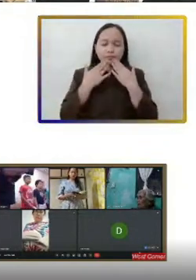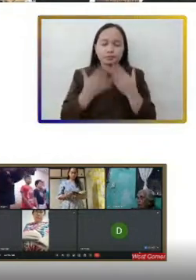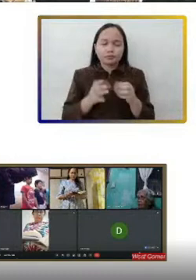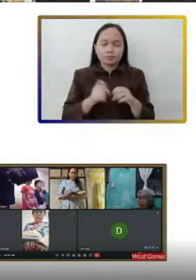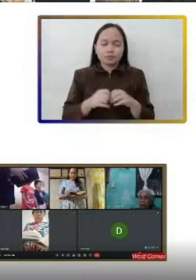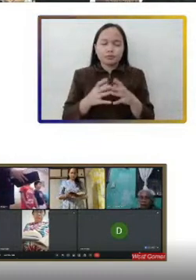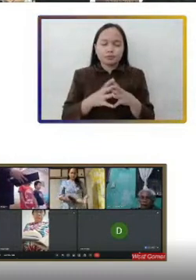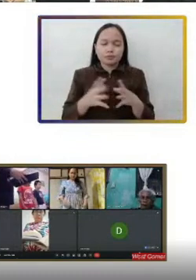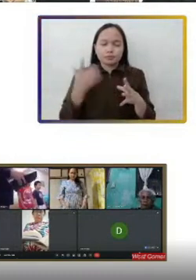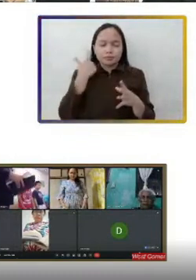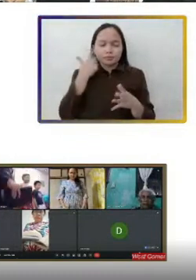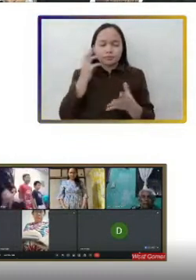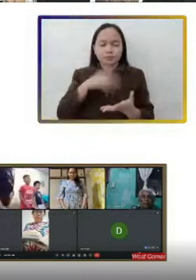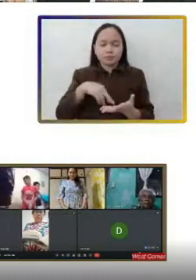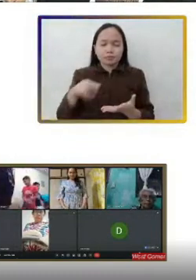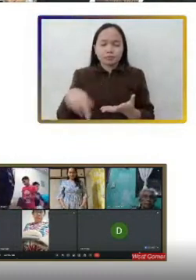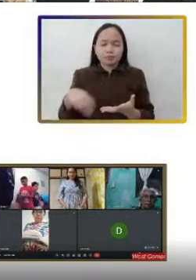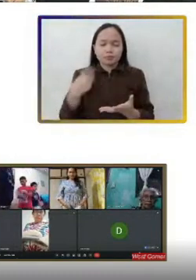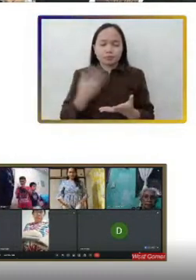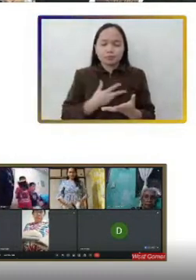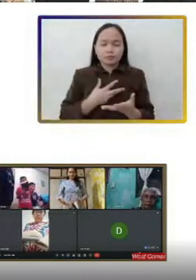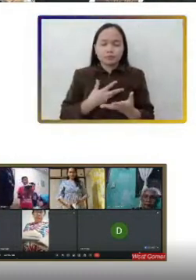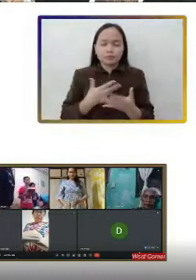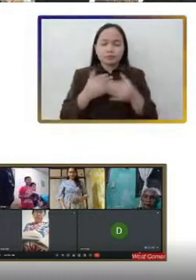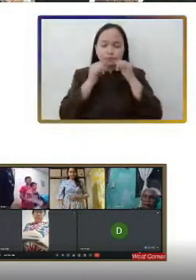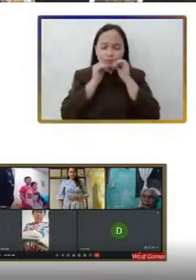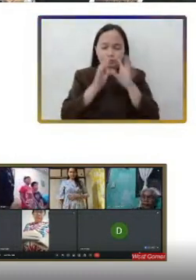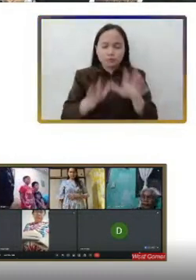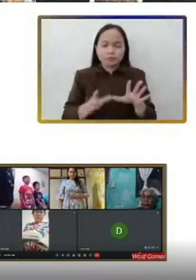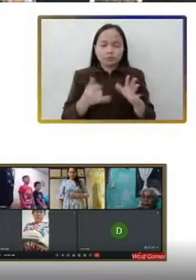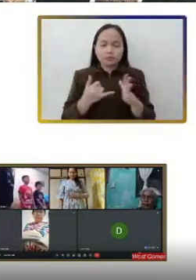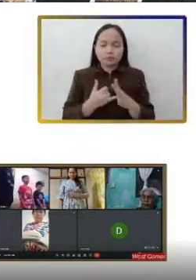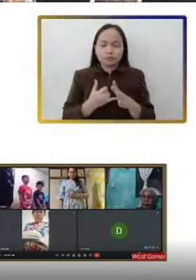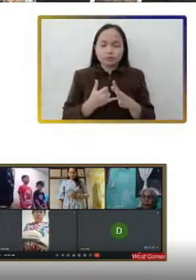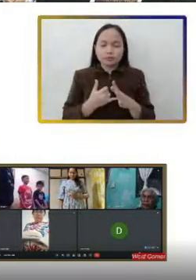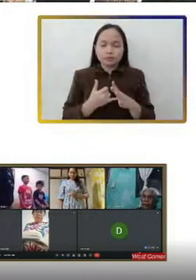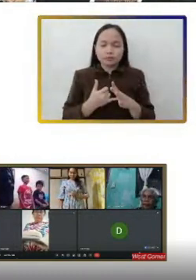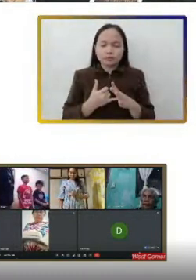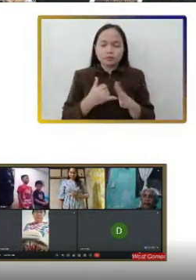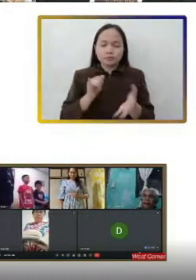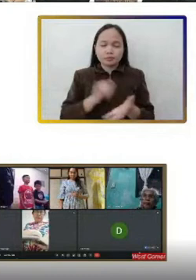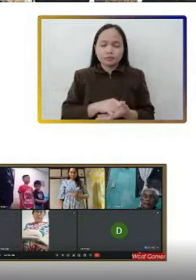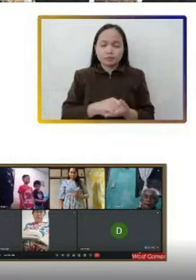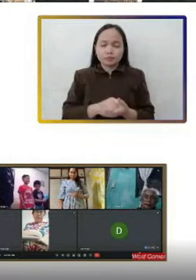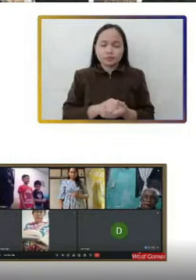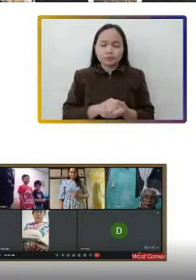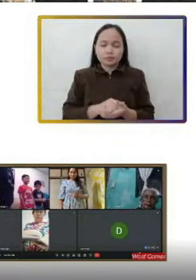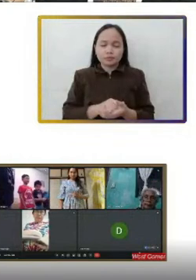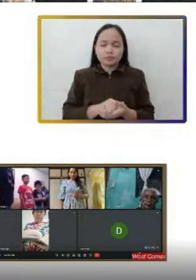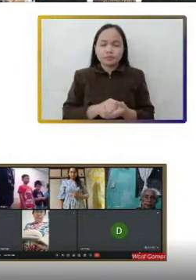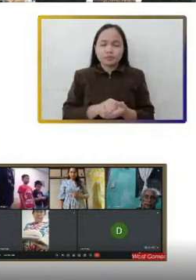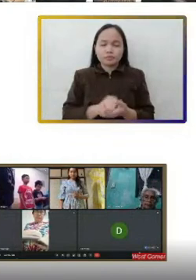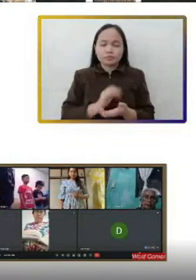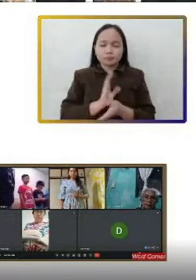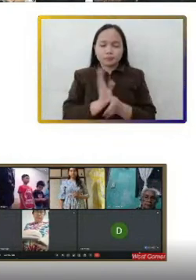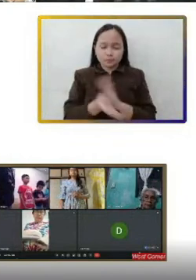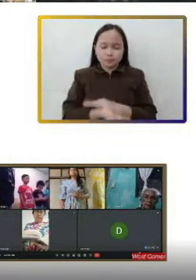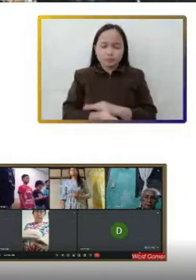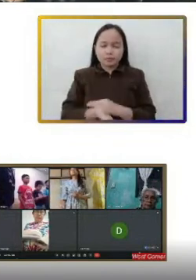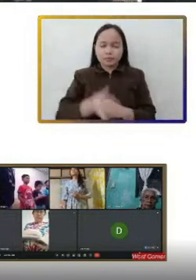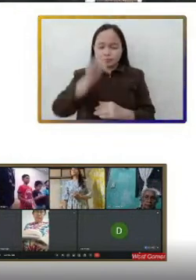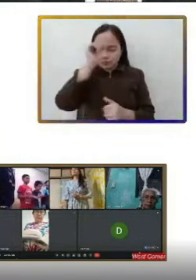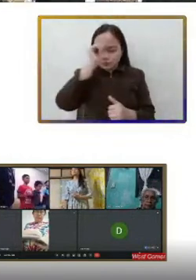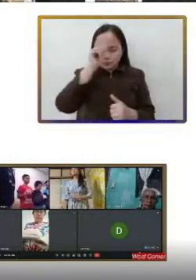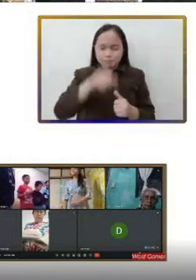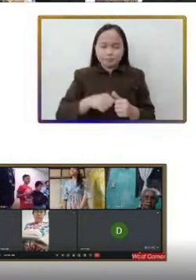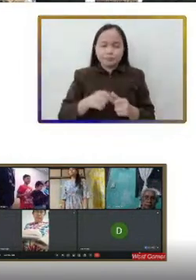sa mga talata na aming pong binasa. Pagpalain niyo po ito na ito po ay magsilbing paalala po sa inyong